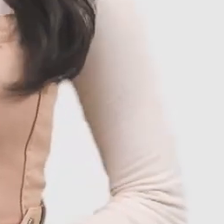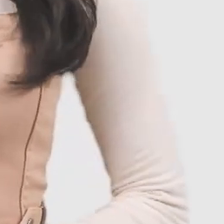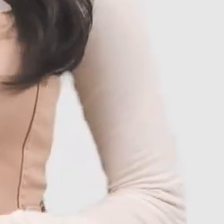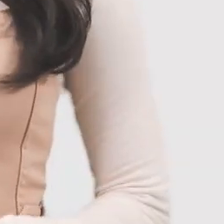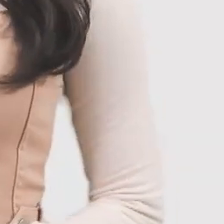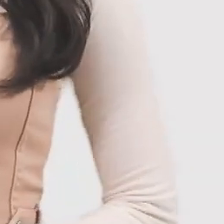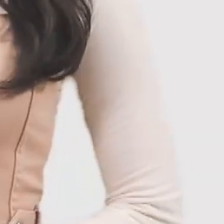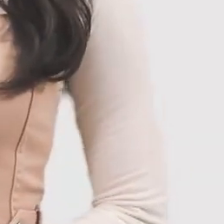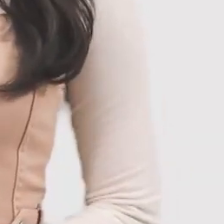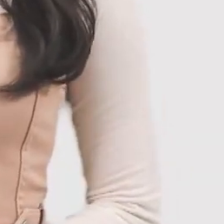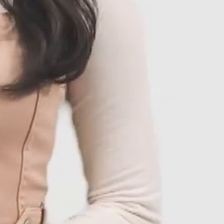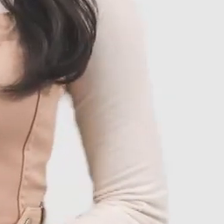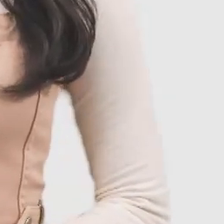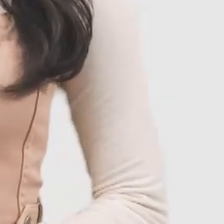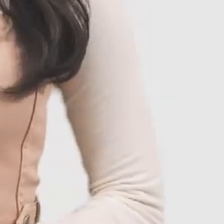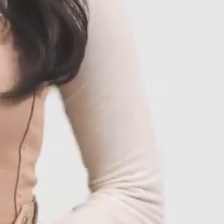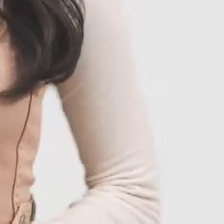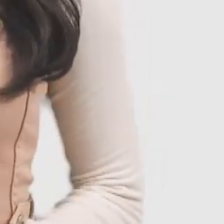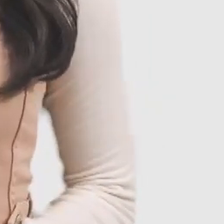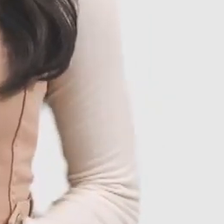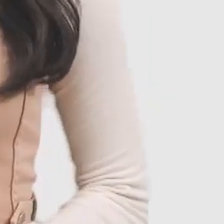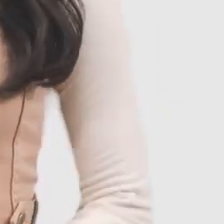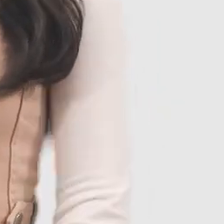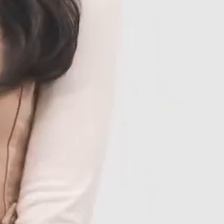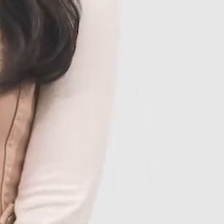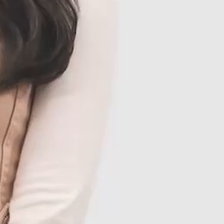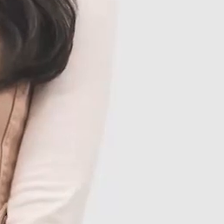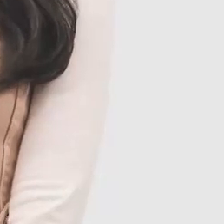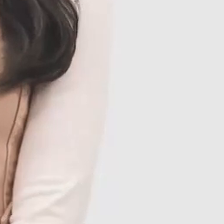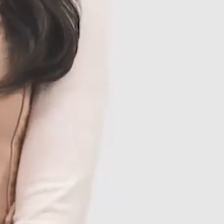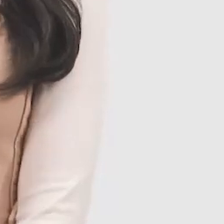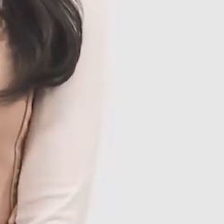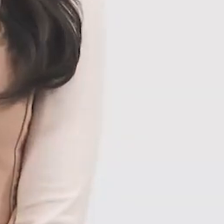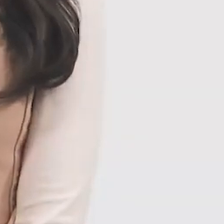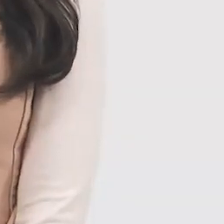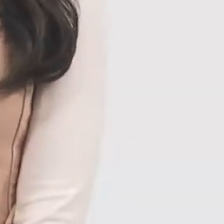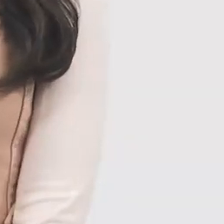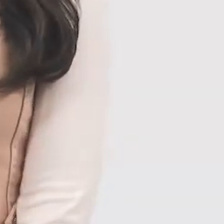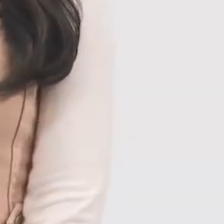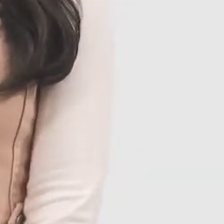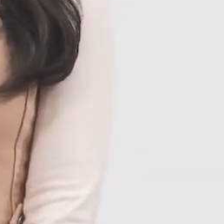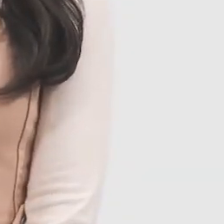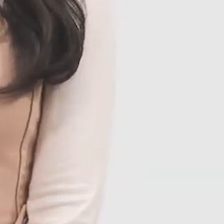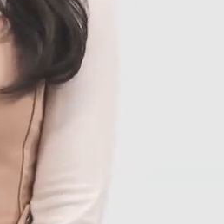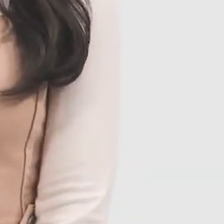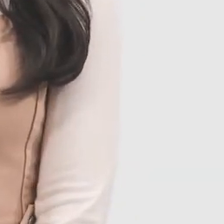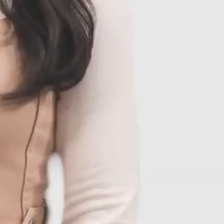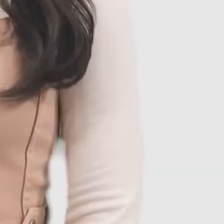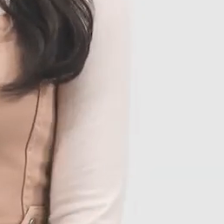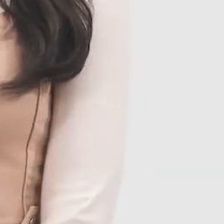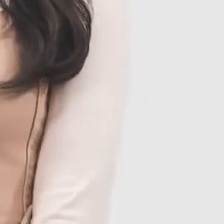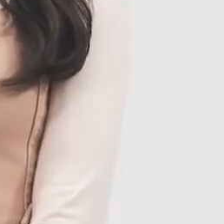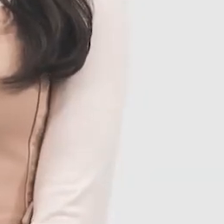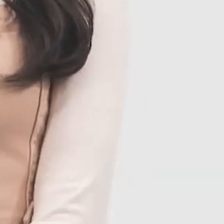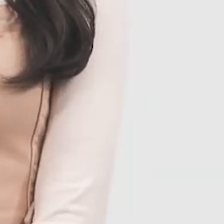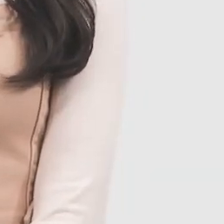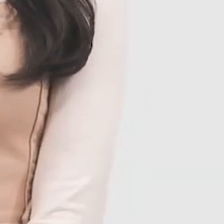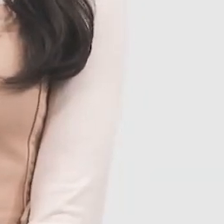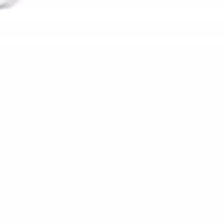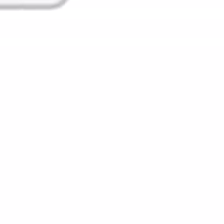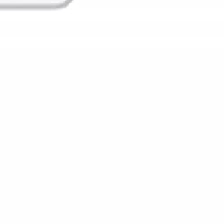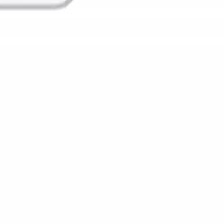9일 오전 6시부터 오후 6시까지 관할 구시군 선관위가 지정하는 투표소에서 투표하실 수